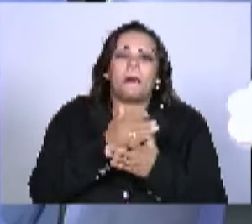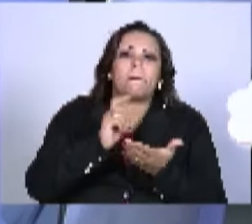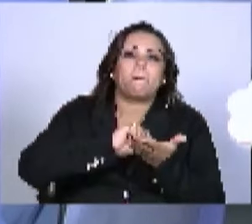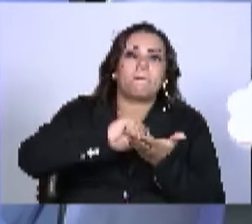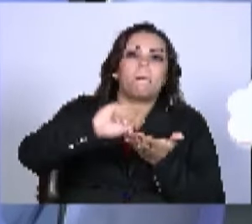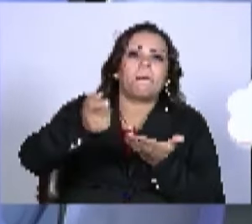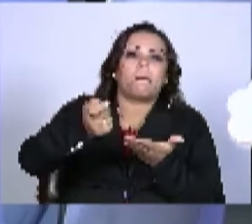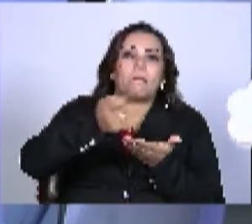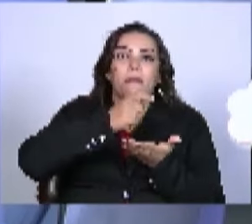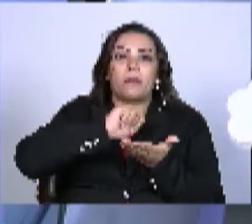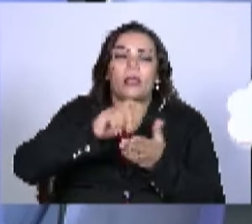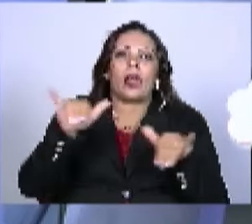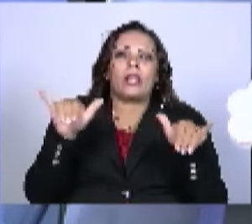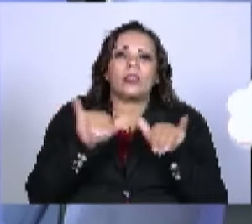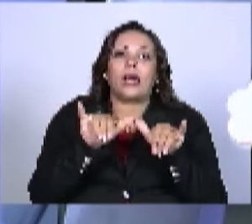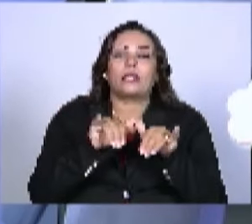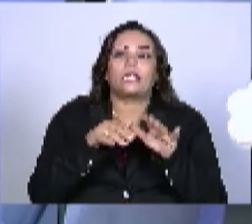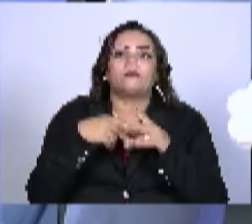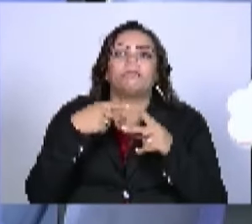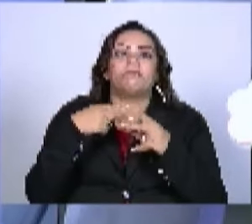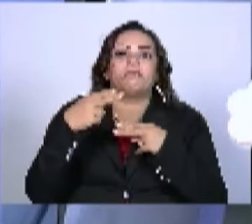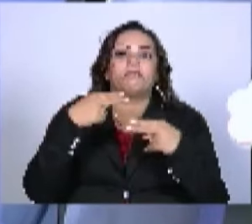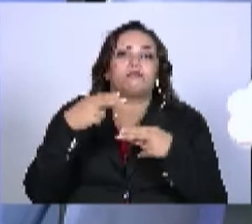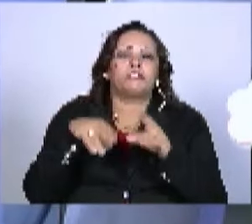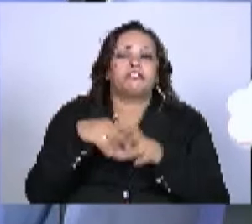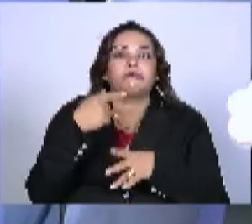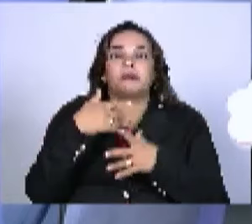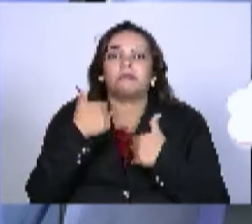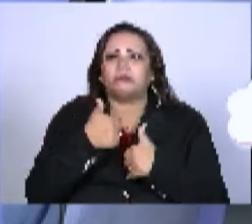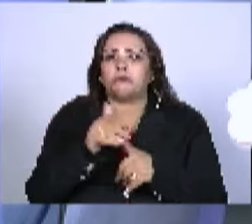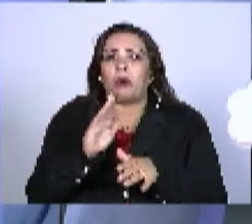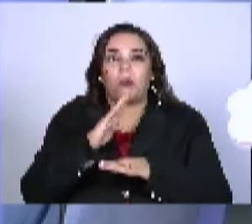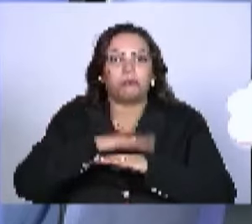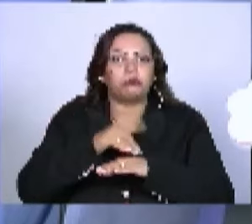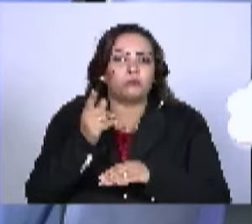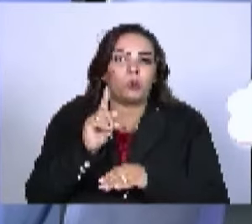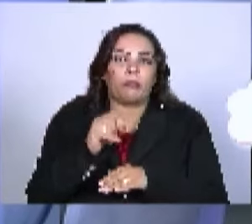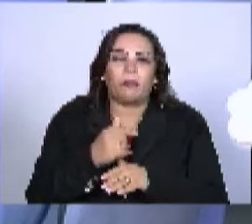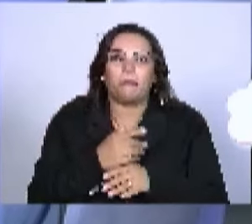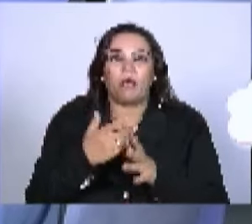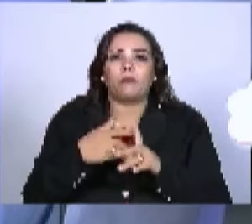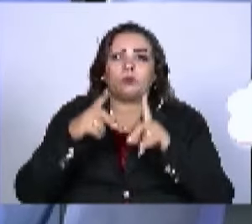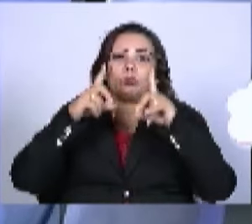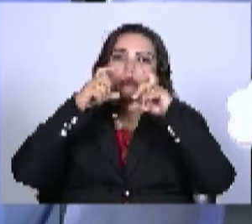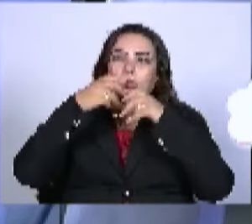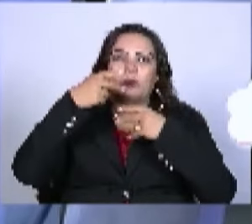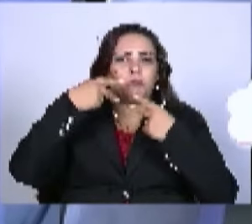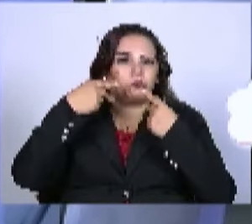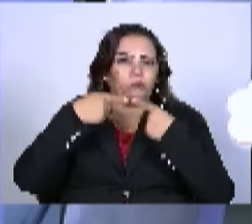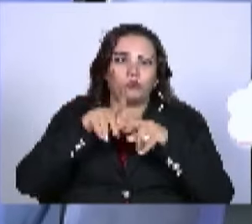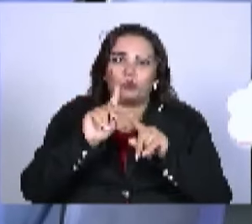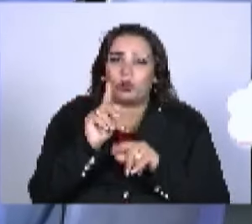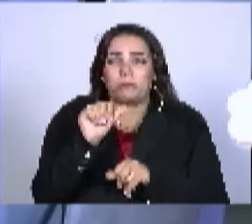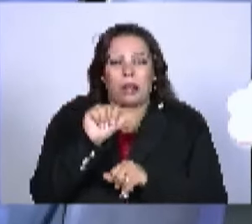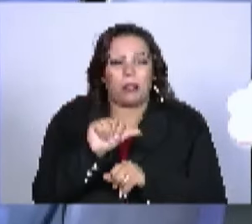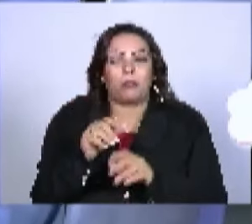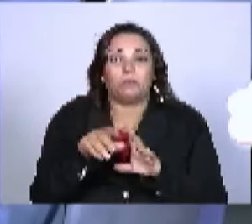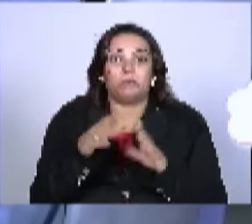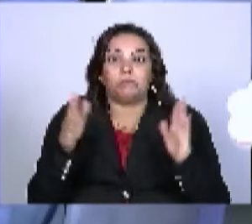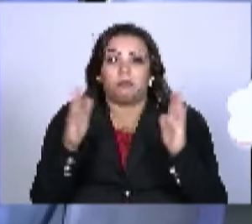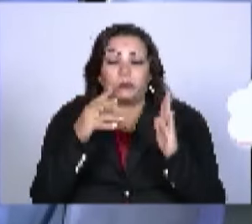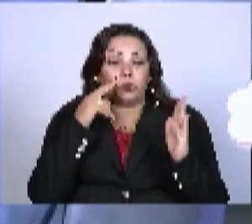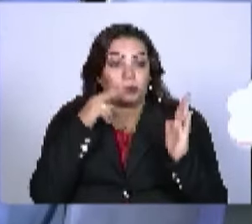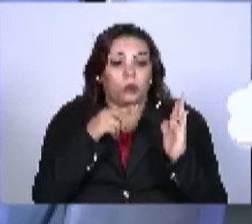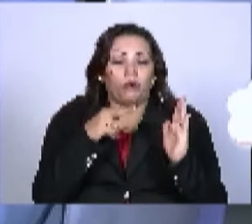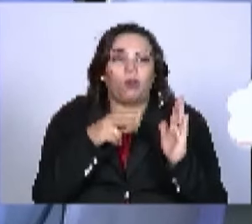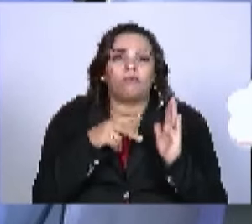حد على الانترنت وشات مش كويس وعلاقه مش كويسه وصور لا تليق ولما واجهته ااسف